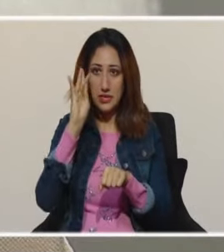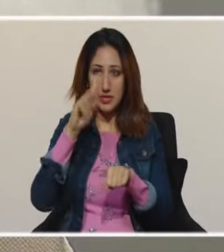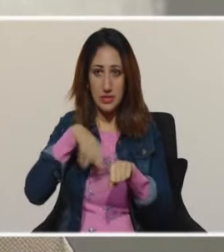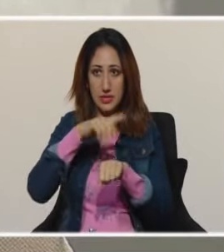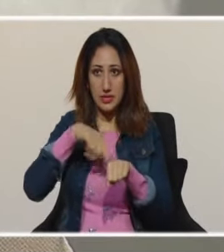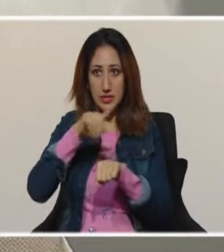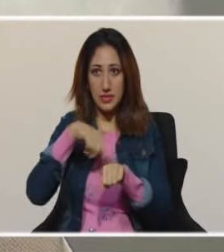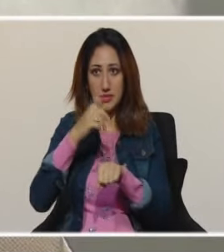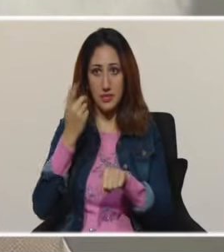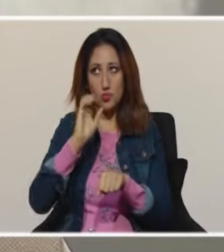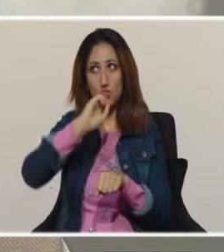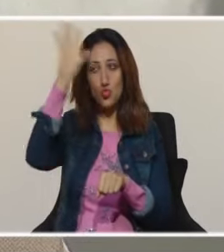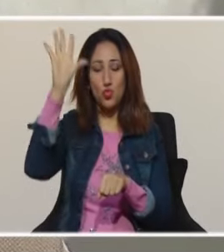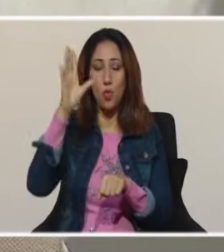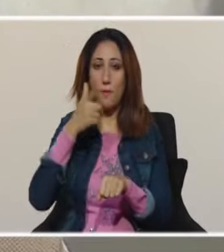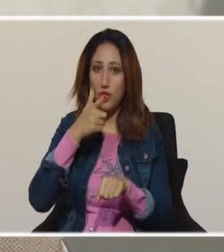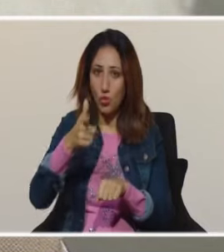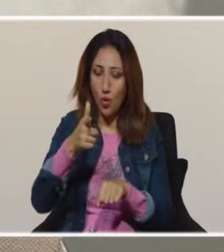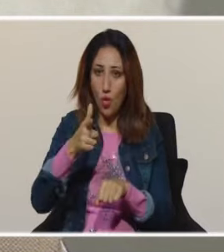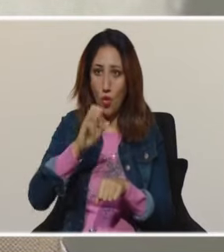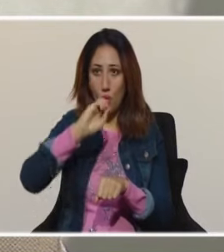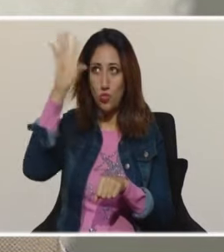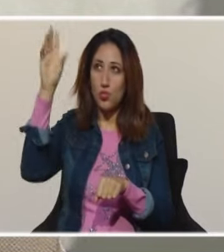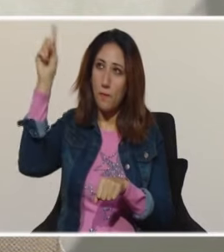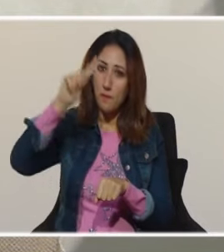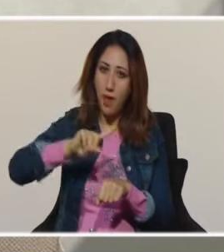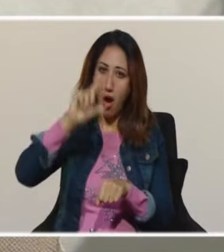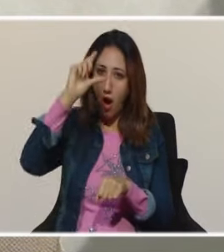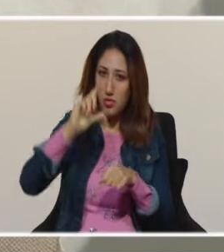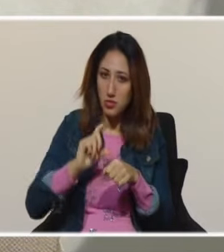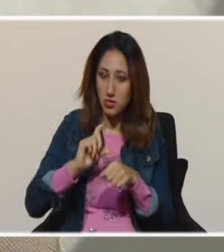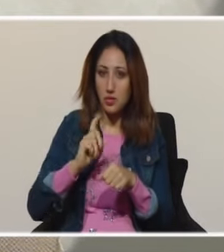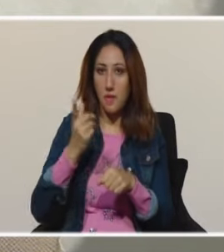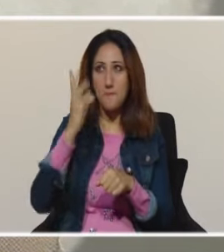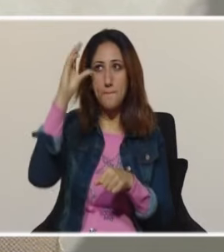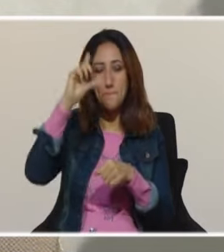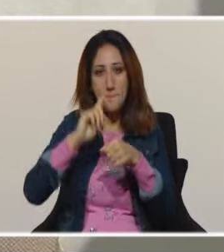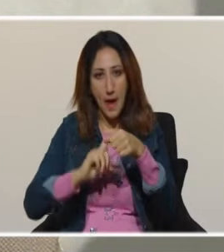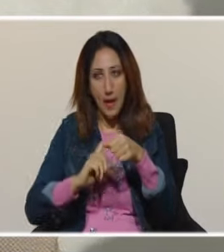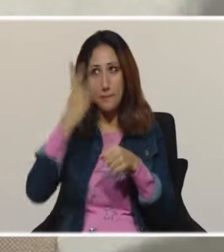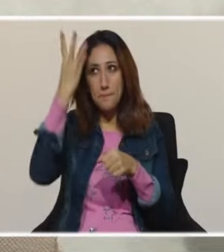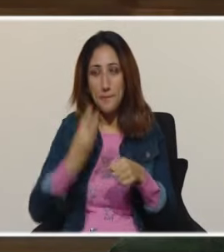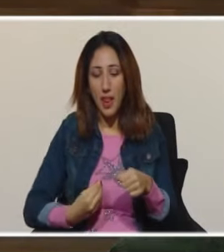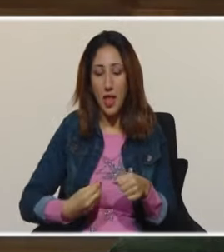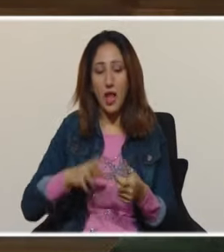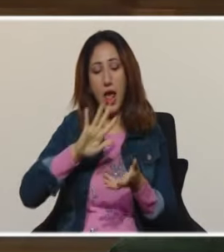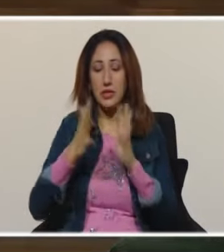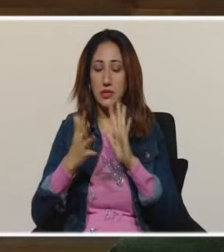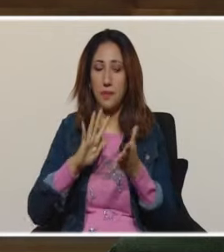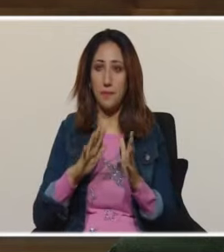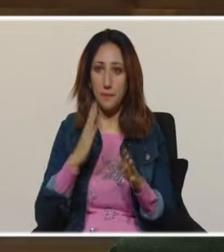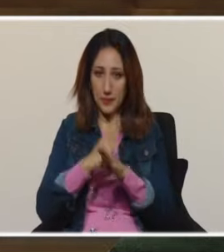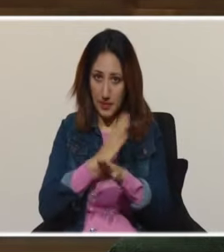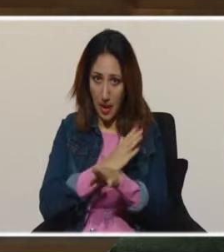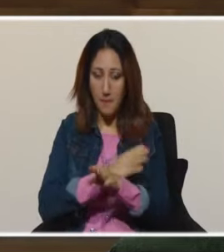ممكن اشتغل من الصبح للظهر، من الصبح للعصر، للمغرب، للعشاء. بتتعبي ها؟ اه.